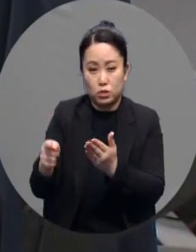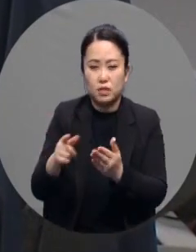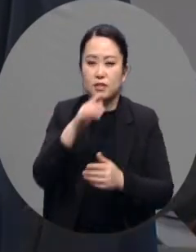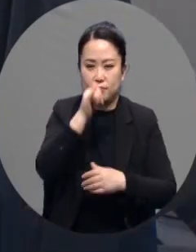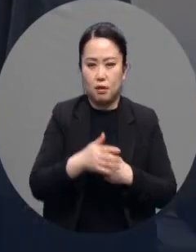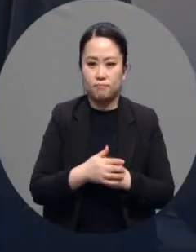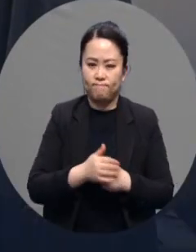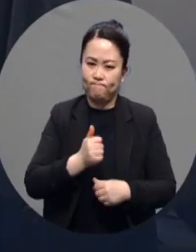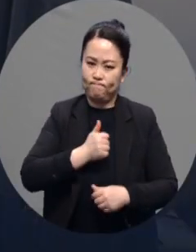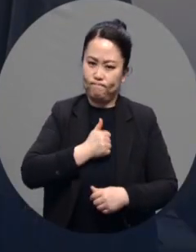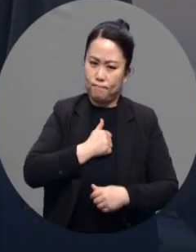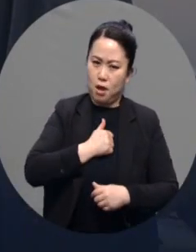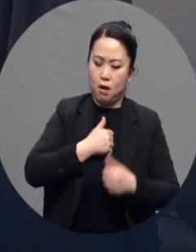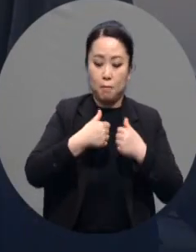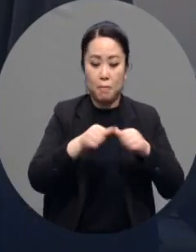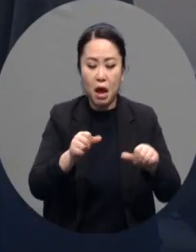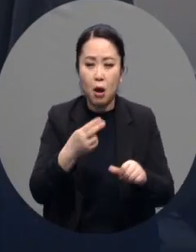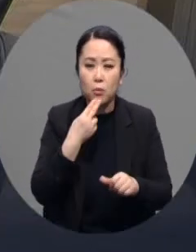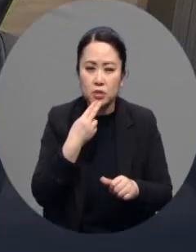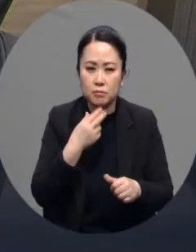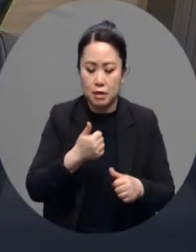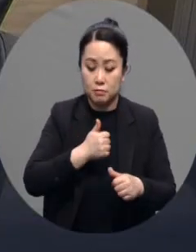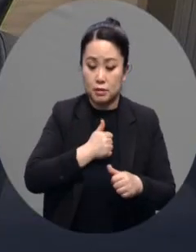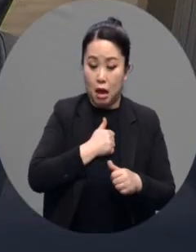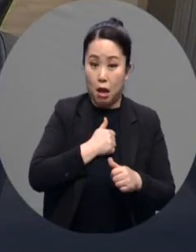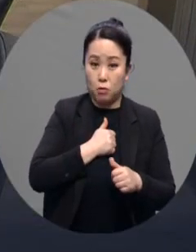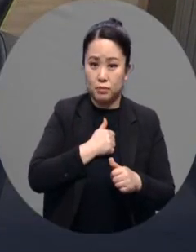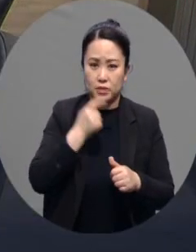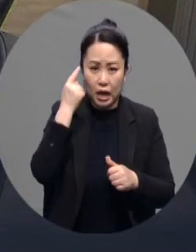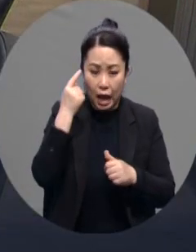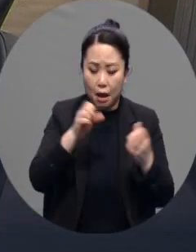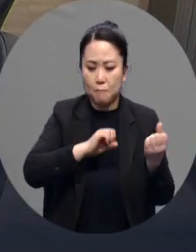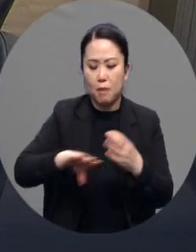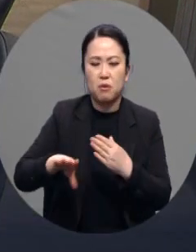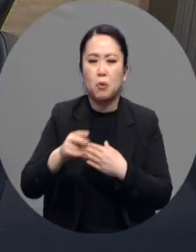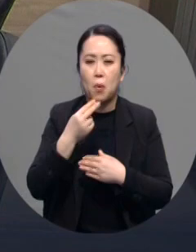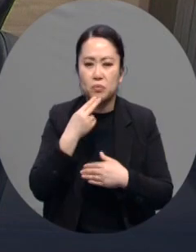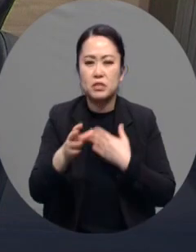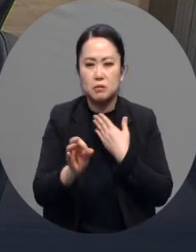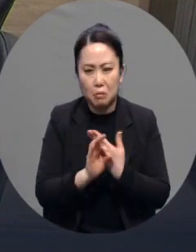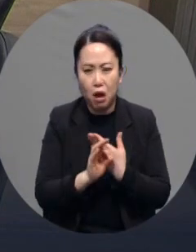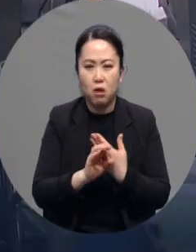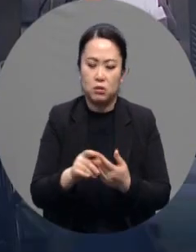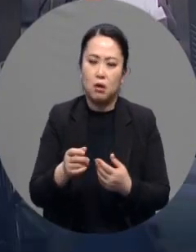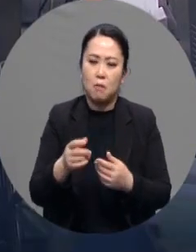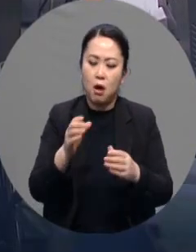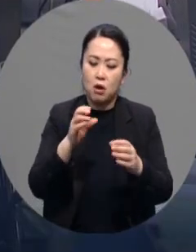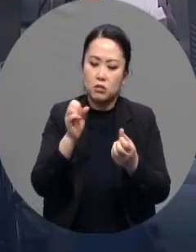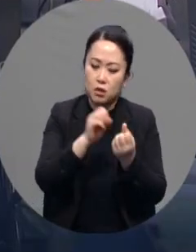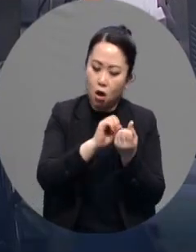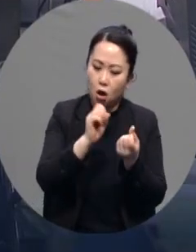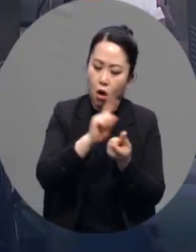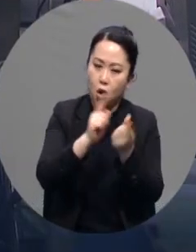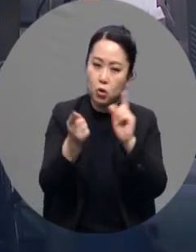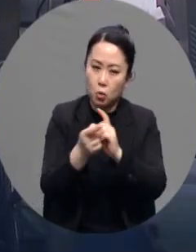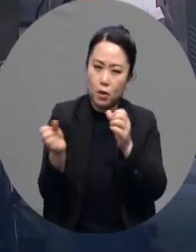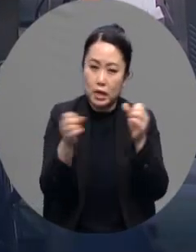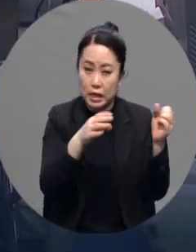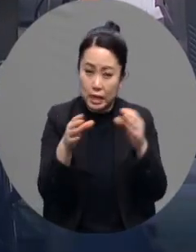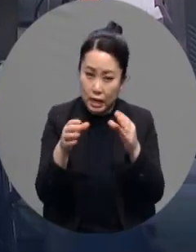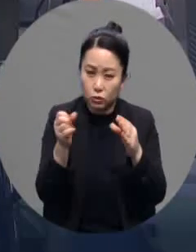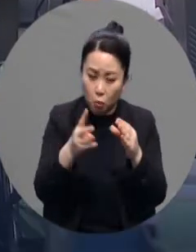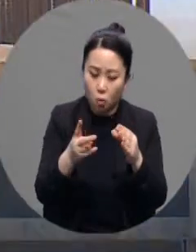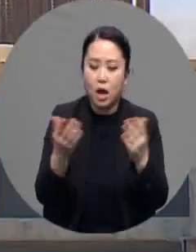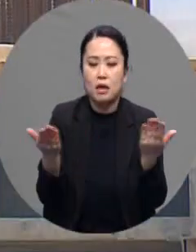대로 하는 이런 부분들에 대한 걸 못 버리시면 조금 그 같이 사공 소통을 하거나 뭐 협업을 하는 데 있어서 조금 힘들지